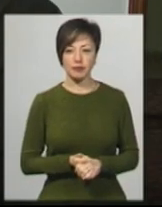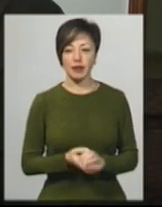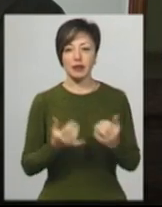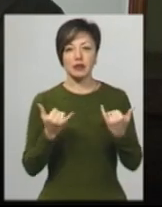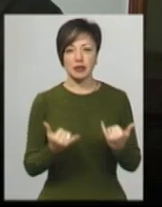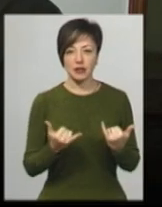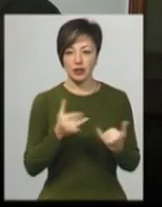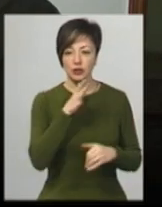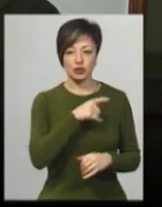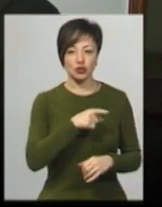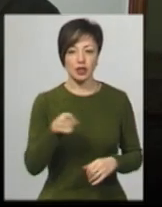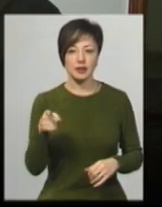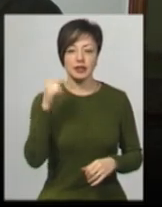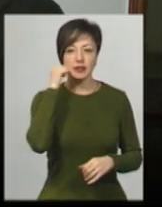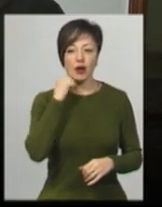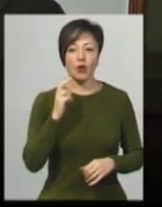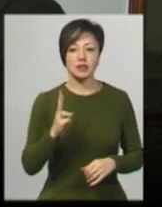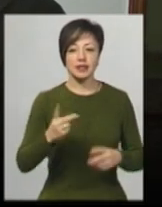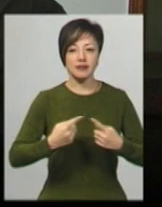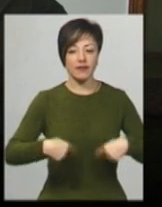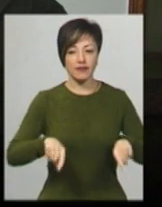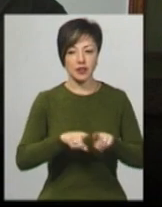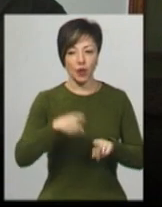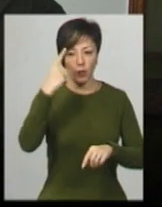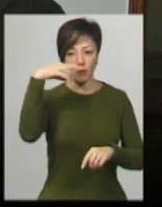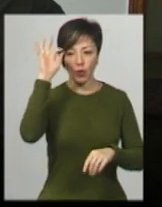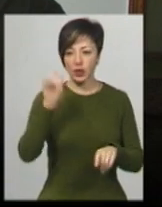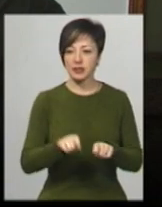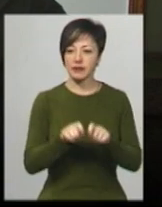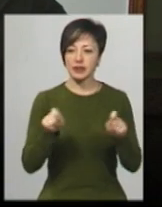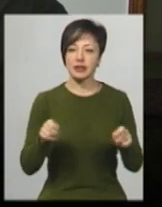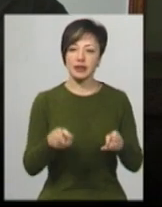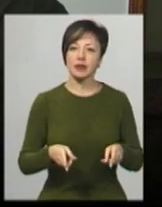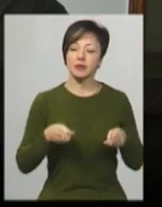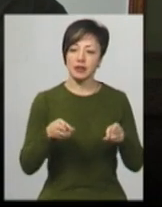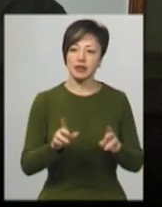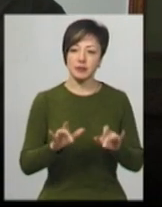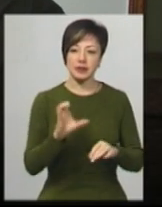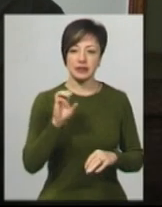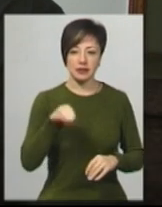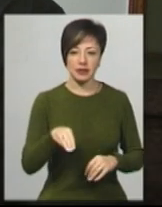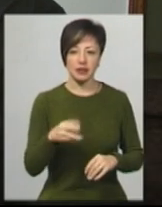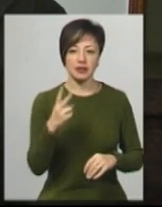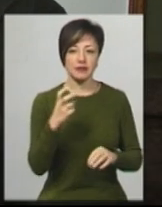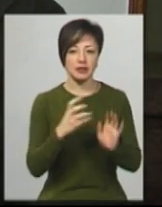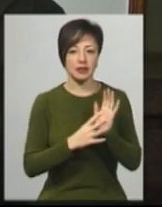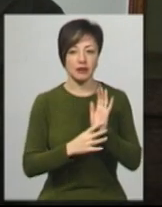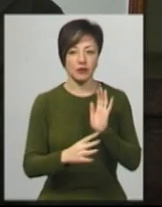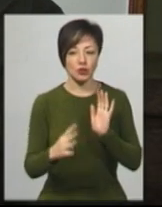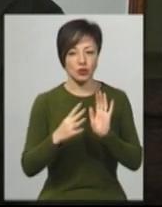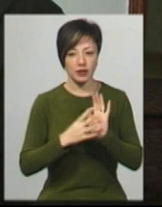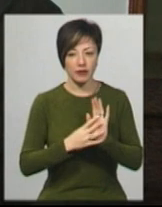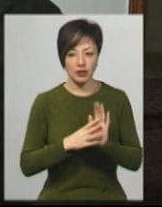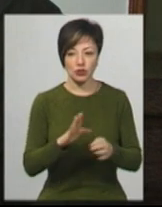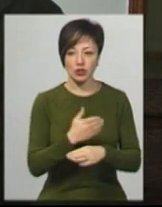даний час Старостинівським відділом поліції порушено кримінальне провадження за статтею